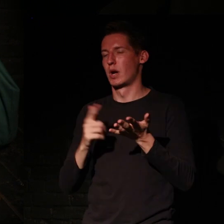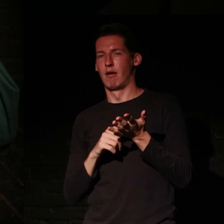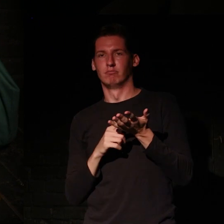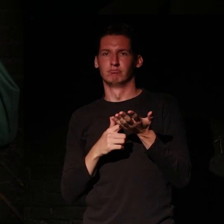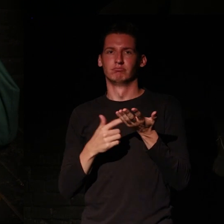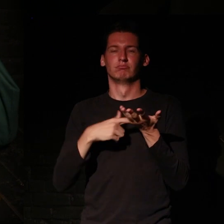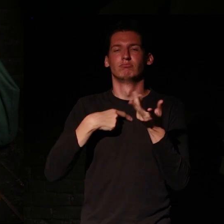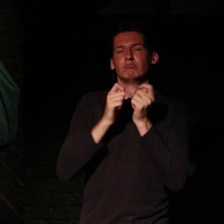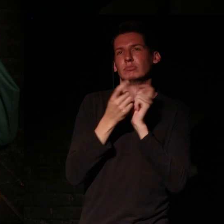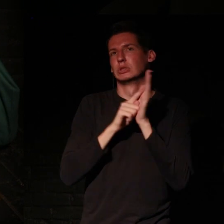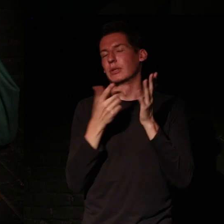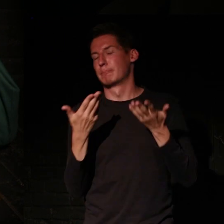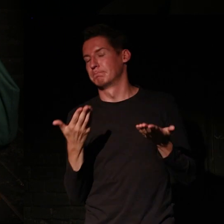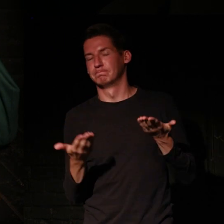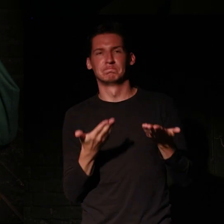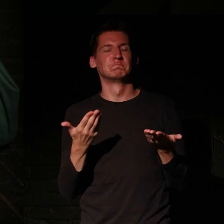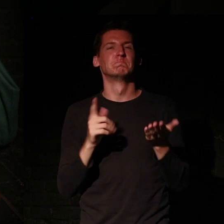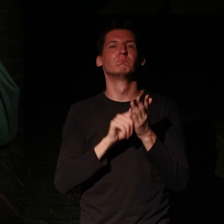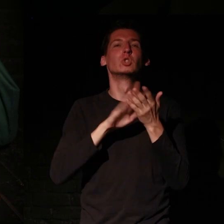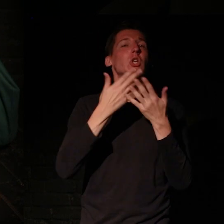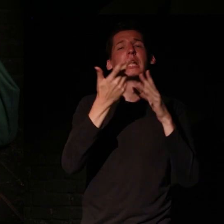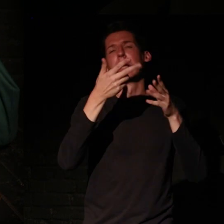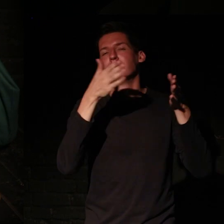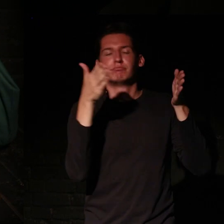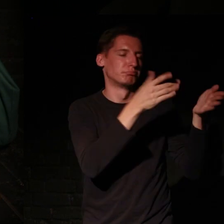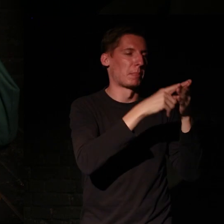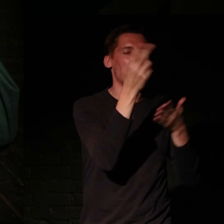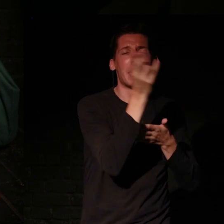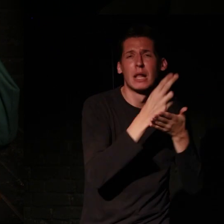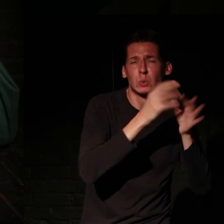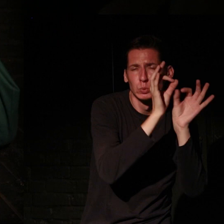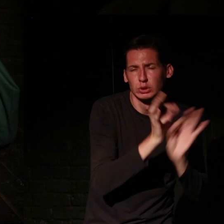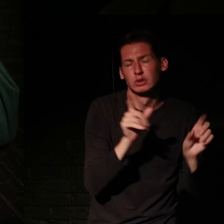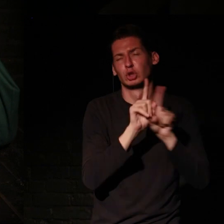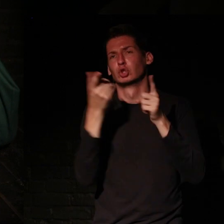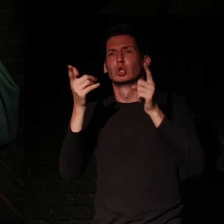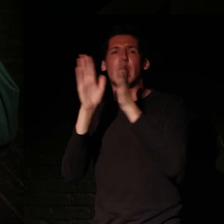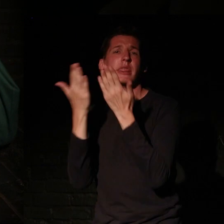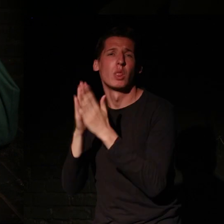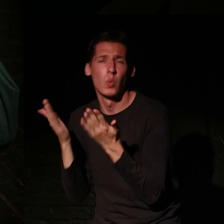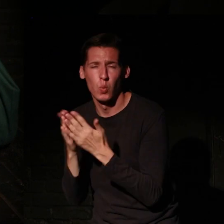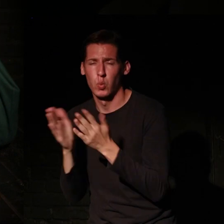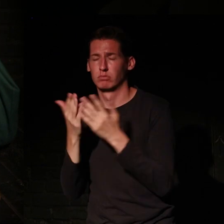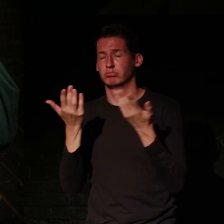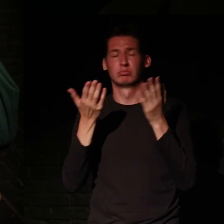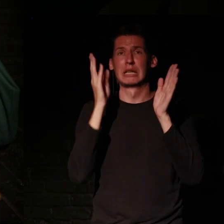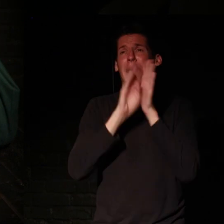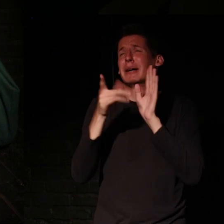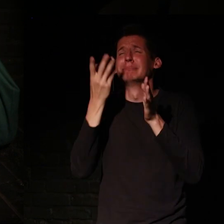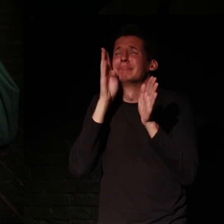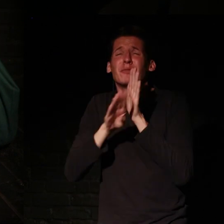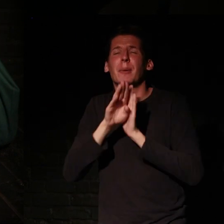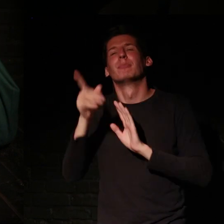wszystkim znane czy ze sztuk plastycznych, czy z literatury, czy nawet z takich powiedzeń,